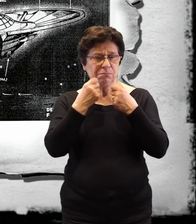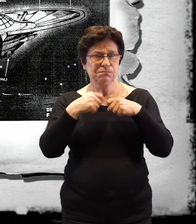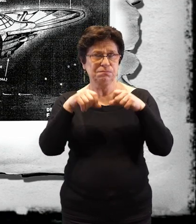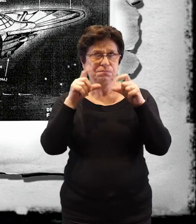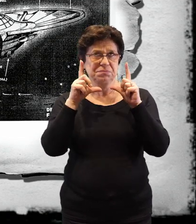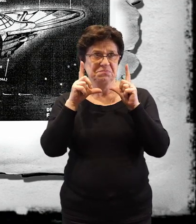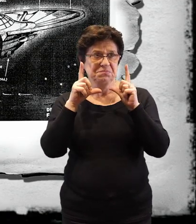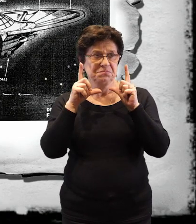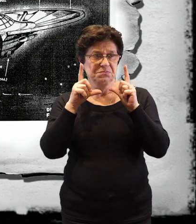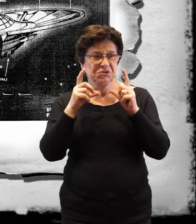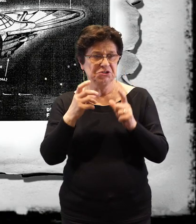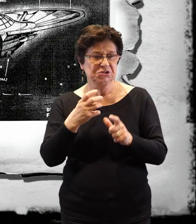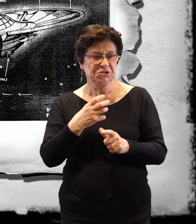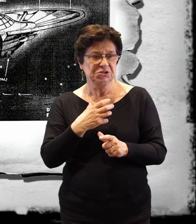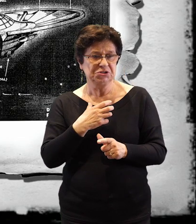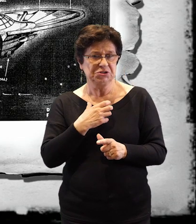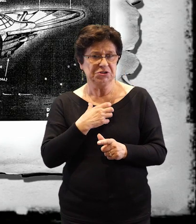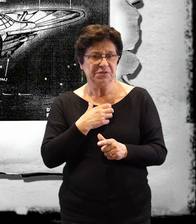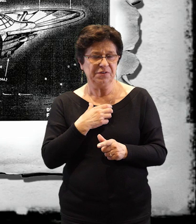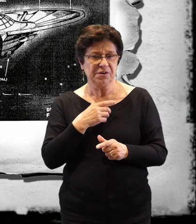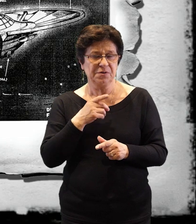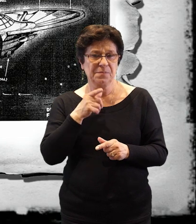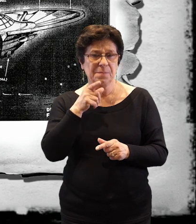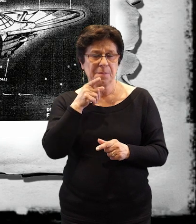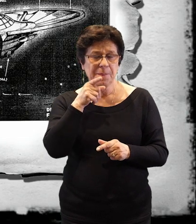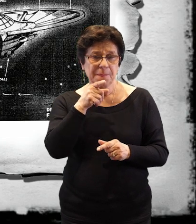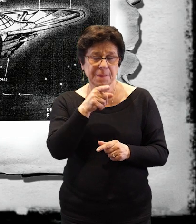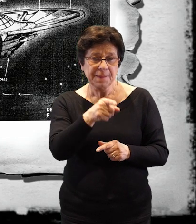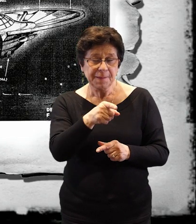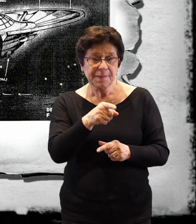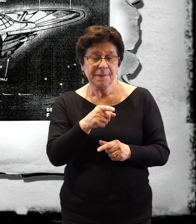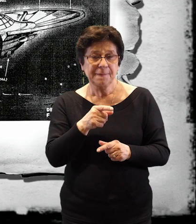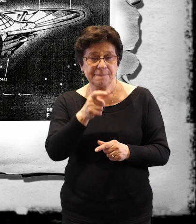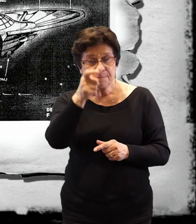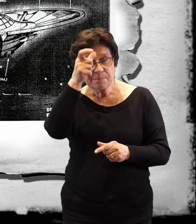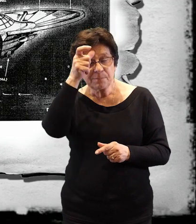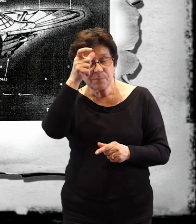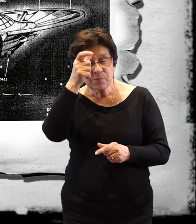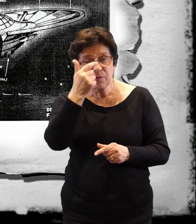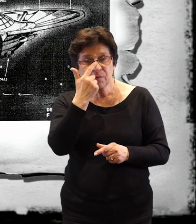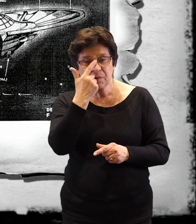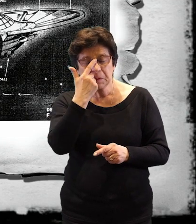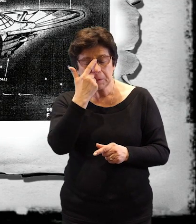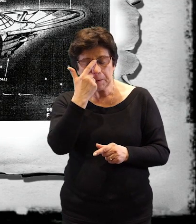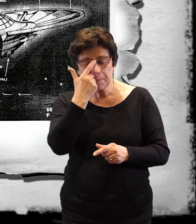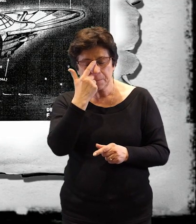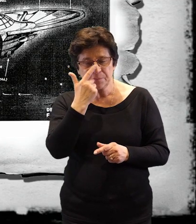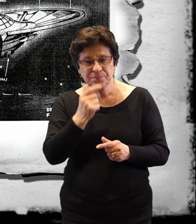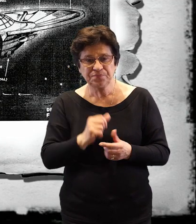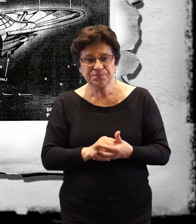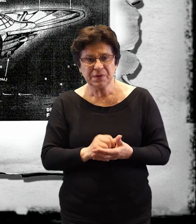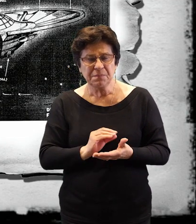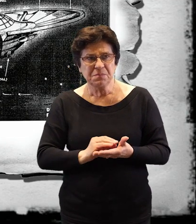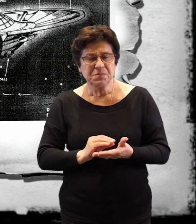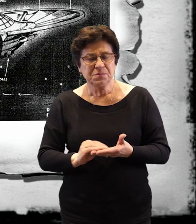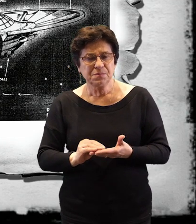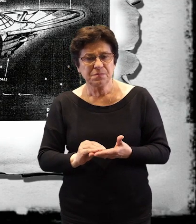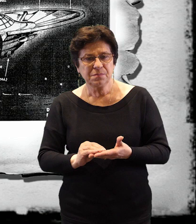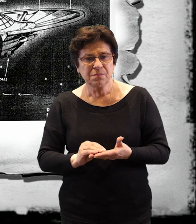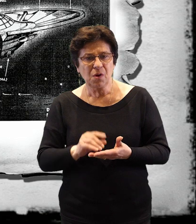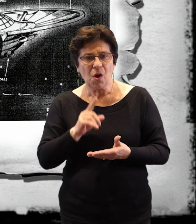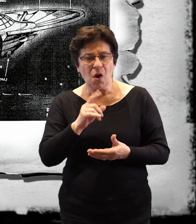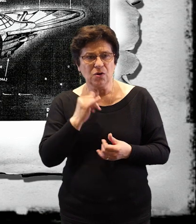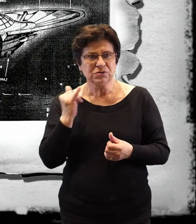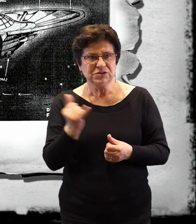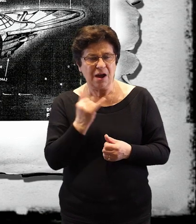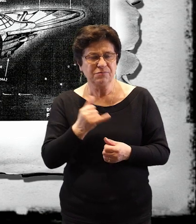zdziwienie, bo okazuje się, że konstruktor Rudolf Schiever, który we współczesnych artykułach jest opisywany jako ktoś, kto